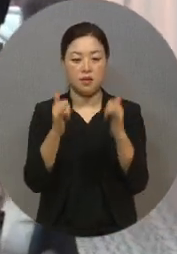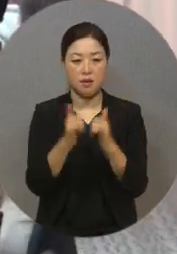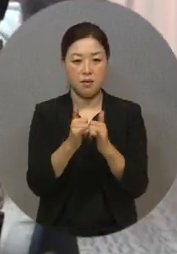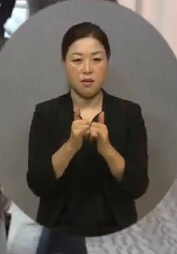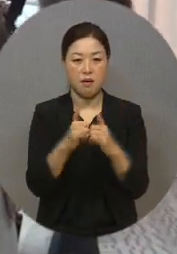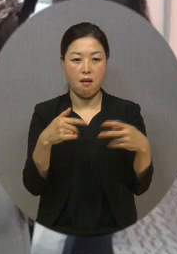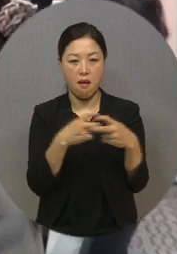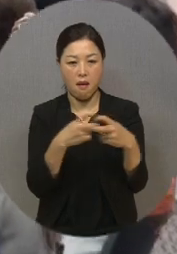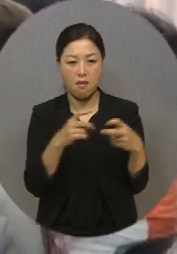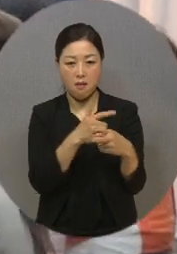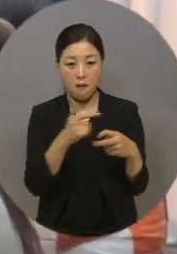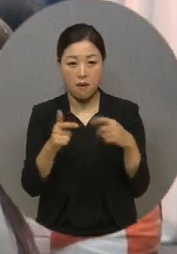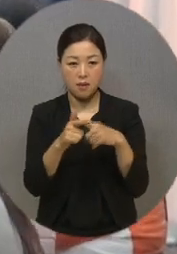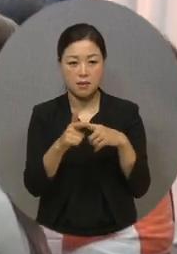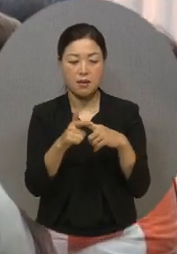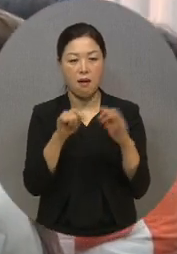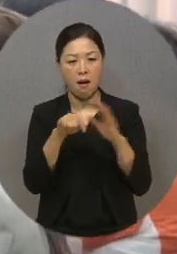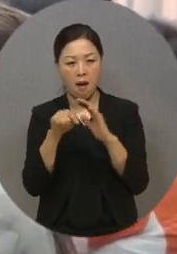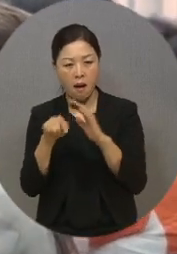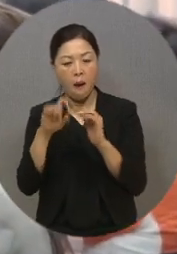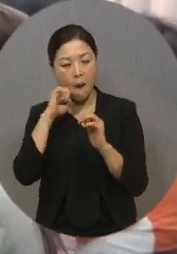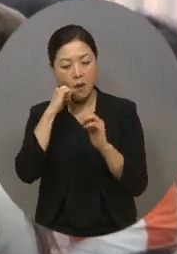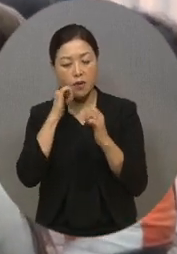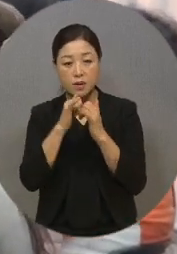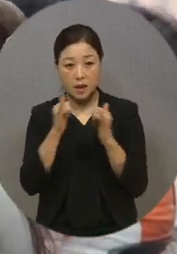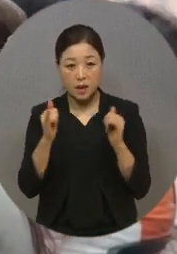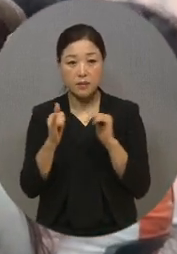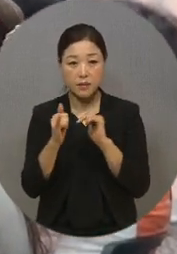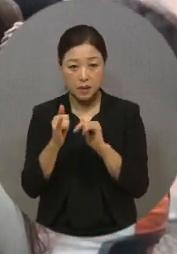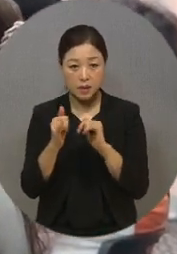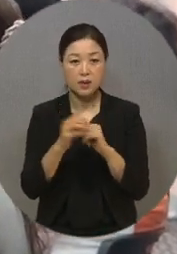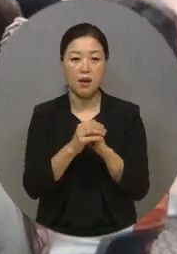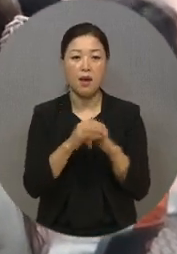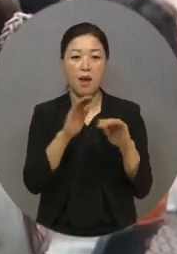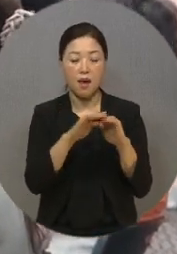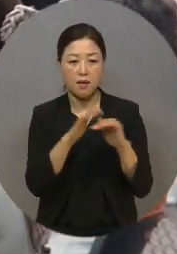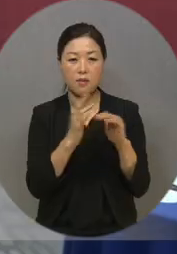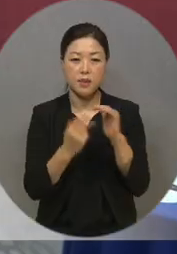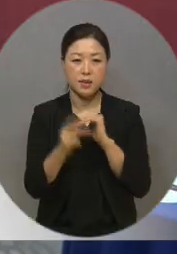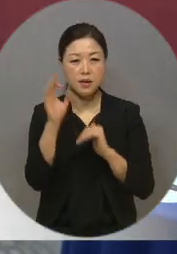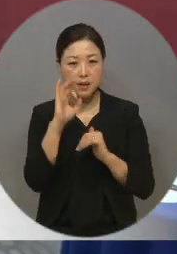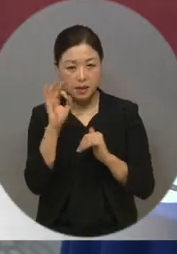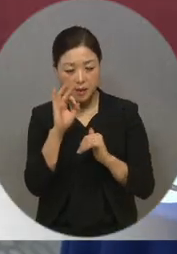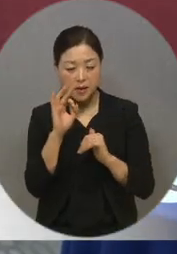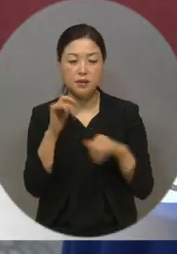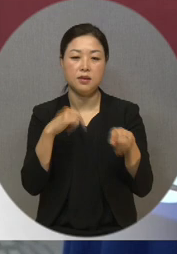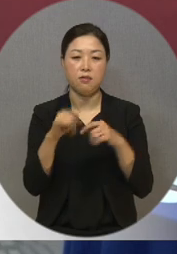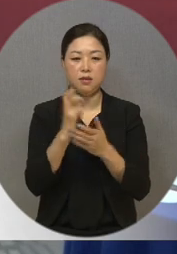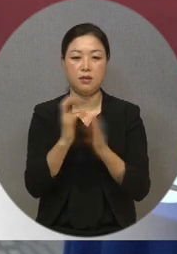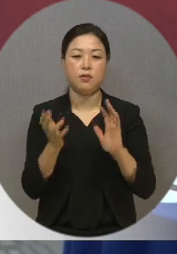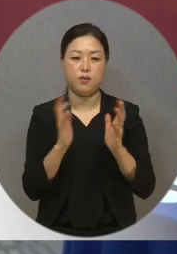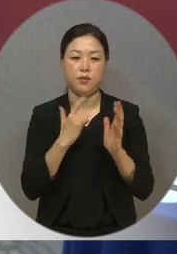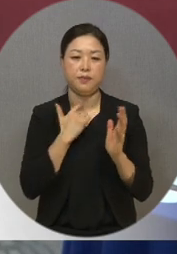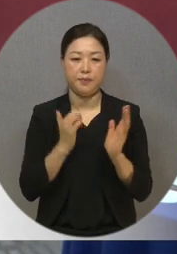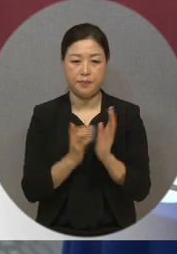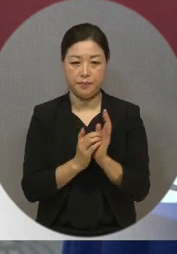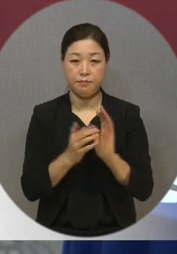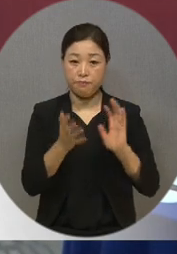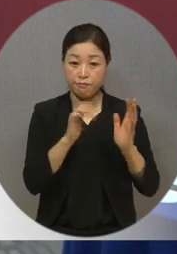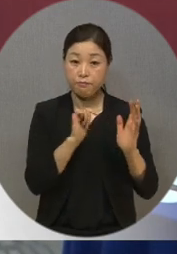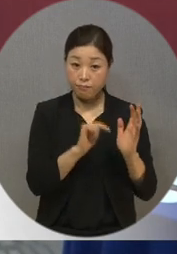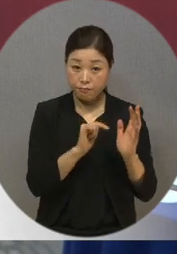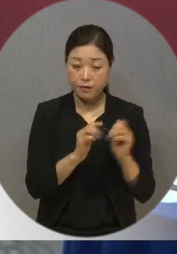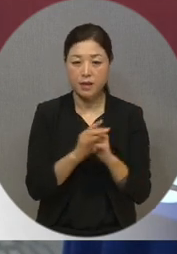교통약자 이동편의 현실과 비전을 찾다를 주제로 정책토론회를 진행했습니다. 오늘 이 토론회를 통해서 우리